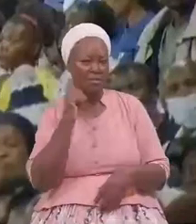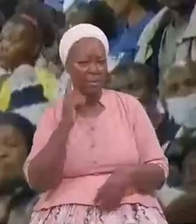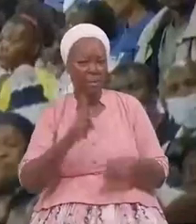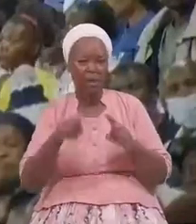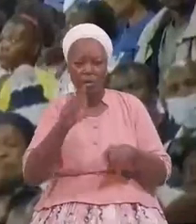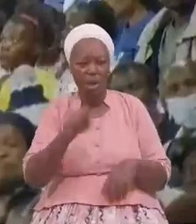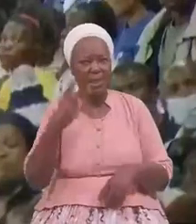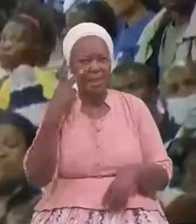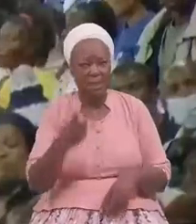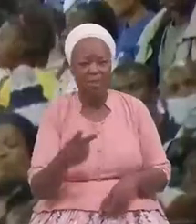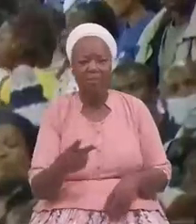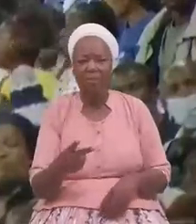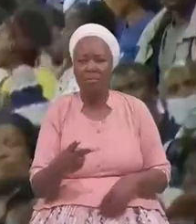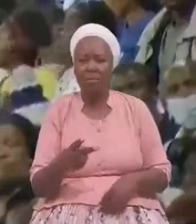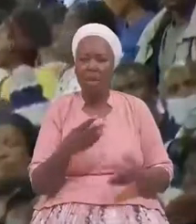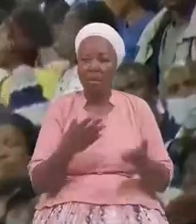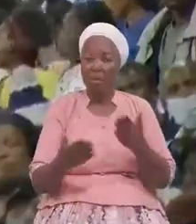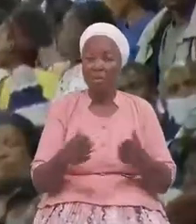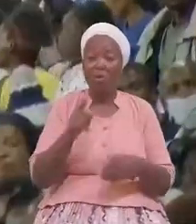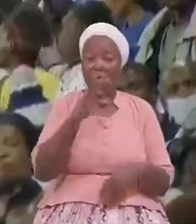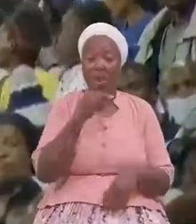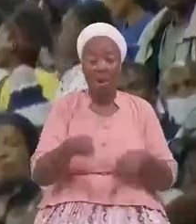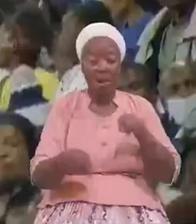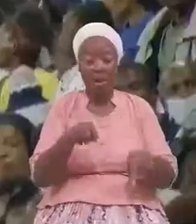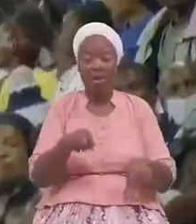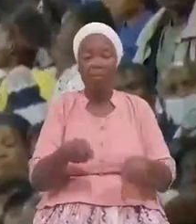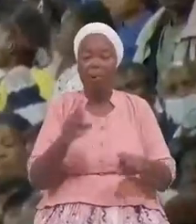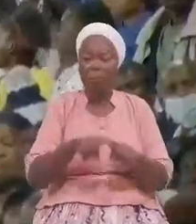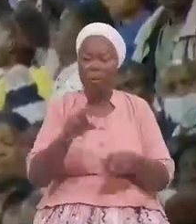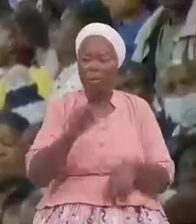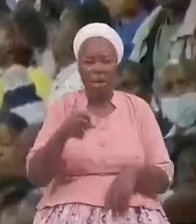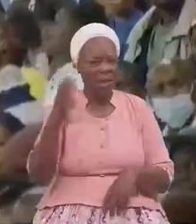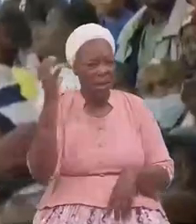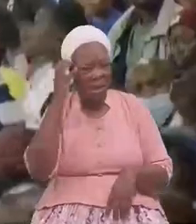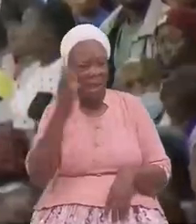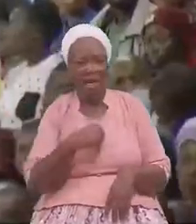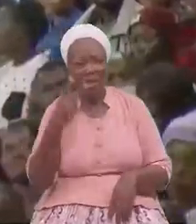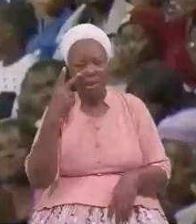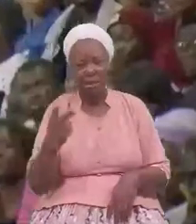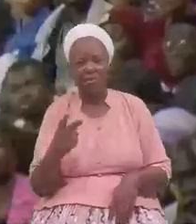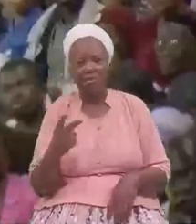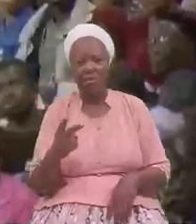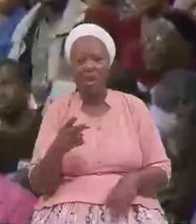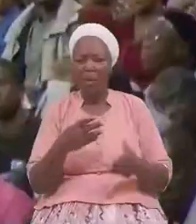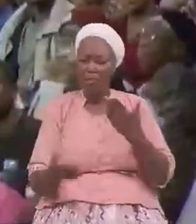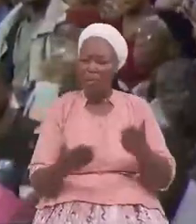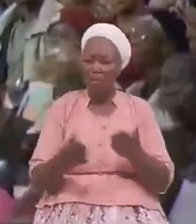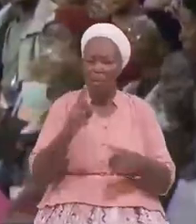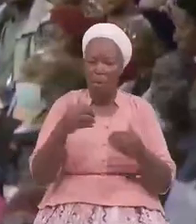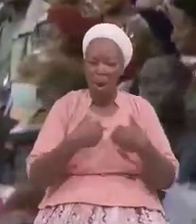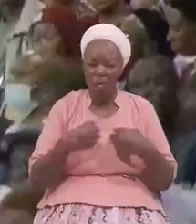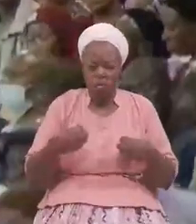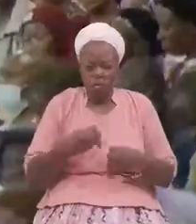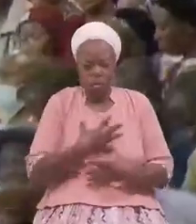voir. Peut-être que tu es paralytique, mais tu peux entendre et voir. Peut-être que tu as d'enflement sur le